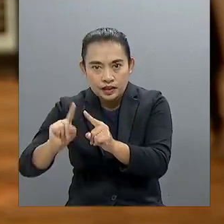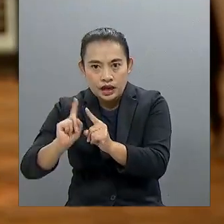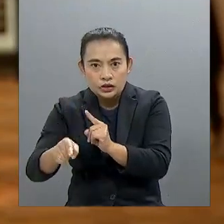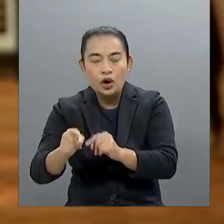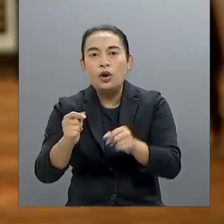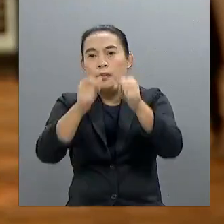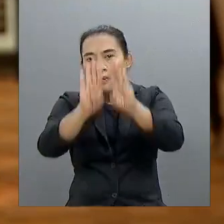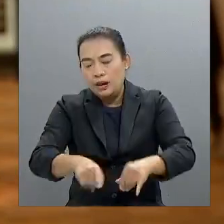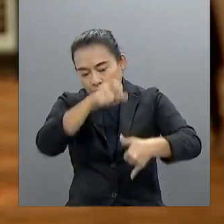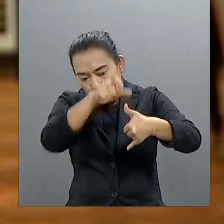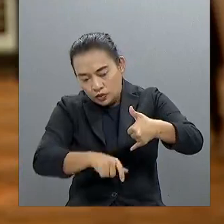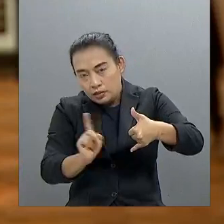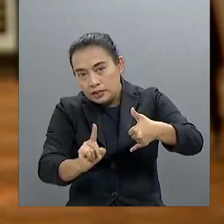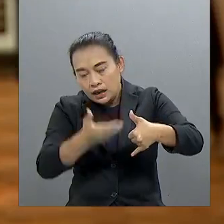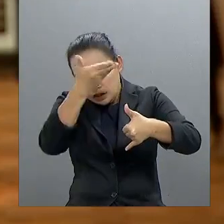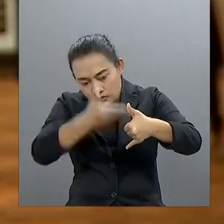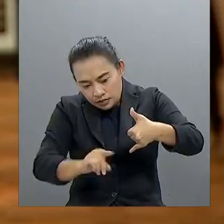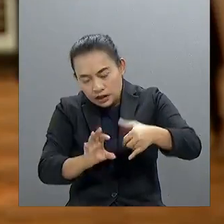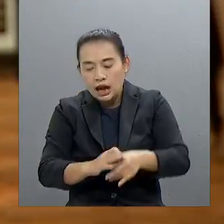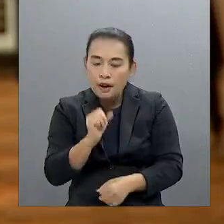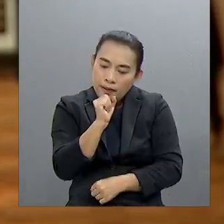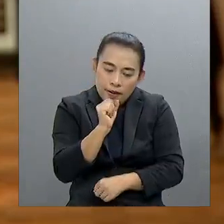ของแล้วทีวีเอ่อจะต้องพูดถึงว่าถ้าเด็กจะเป็นเกมแคสเตอร์เด็กจะต้องมีคุณสมบัติยังไงในเรื่องการนำเสนอการพูดการเซ็นspeakerเด็กๆจะต้องมีความรู้ในเรื่องของการให้เหตุผลการการยกการยกเหตุผลต่างๆการการการนำเสนอที่ที่ที่สร้างแรงจูงใจให้กับคนนะครับนี่คือนี่คือเนื้อหาที่ที่ทำยาวทีวีเนี่ยก็จะปรับโจทย์กับกลางกับกับทั้งผู้เรียนและก็แล้วก็แล้วก็เซ็กส์คนอื่นๆส่วนกลุ่มเป้าหมายอื่นๆที่ที่มีความเกี่ยวข้อง